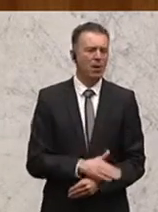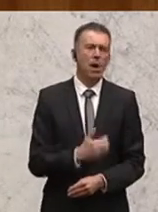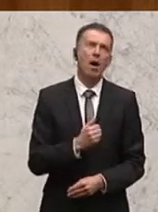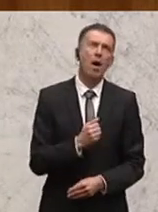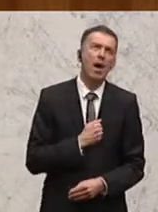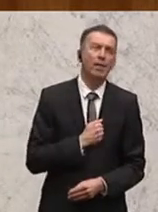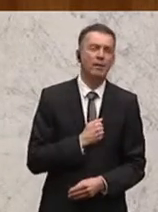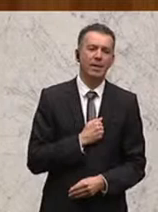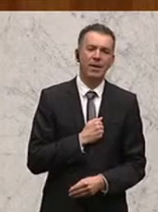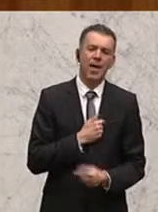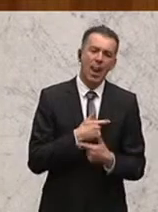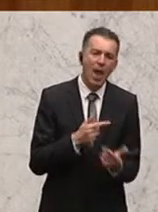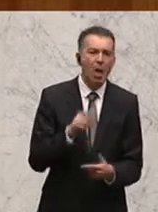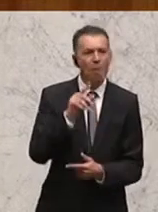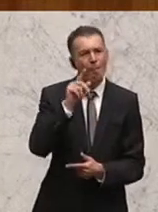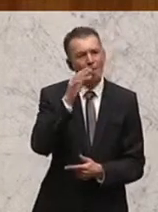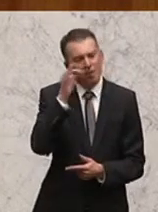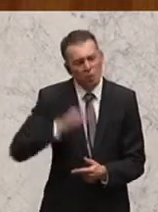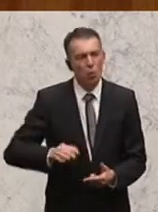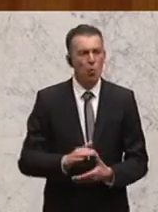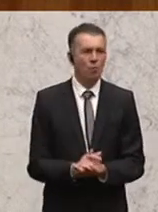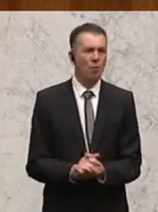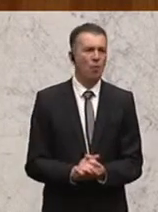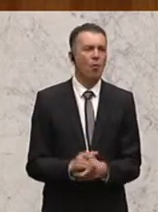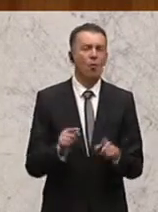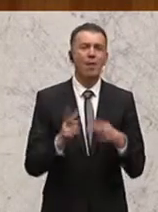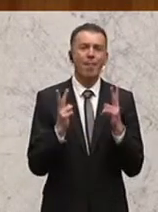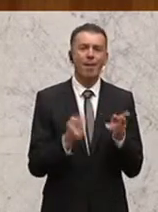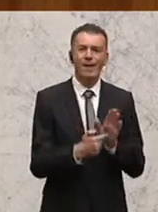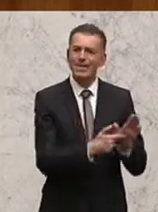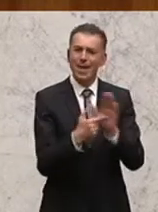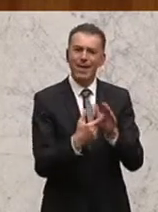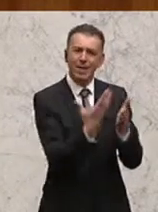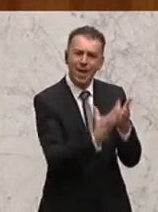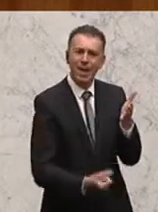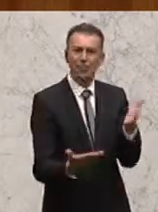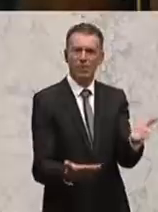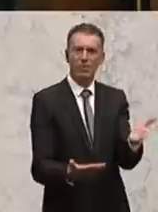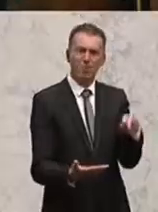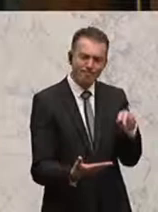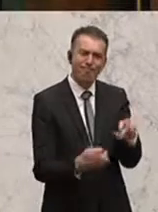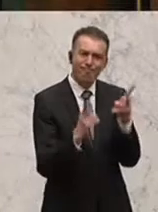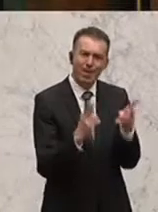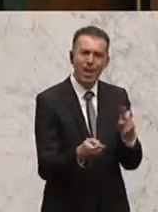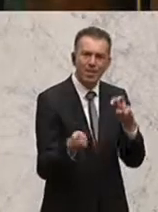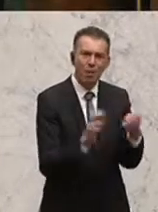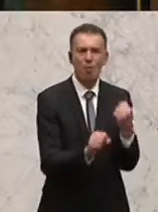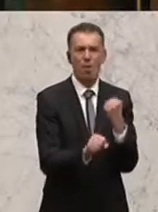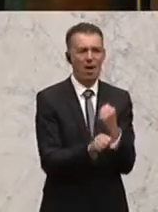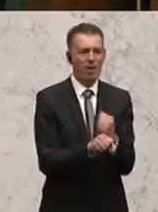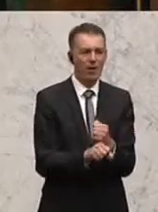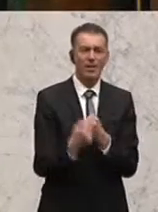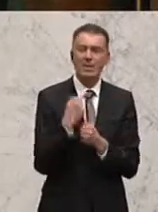endlich auf den Versuch einzulassen, damit wir Ergebnisse vorlegen können, mit denen man arbeiten kann. Das sagt